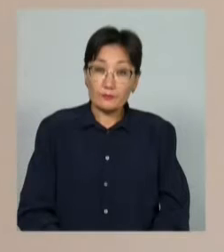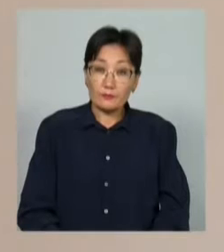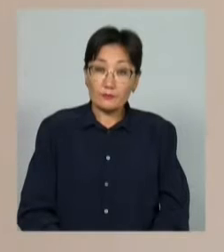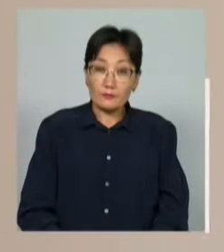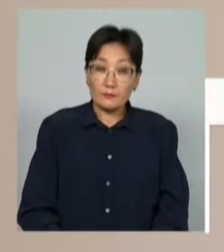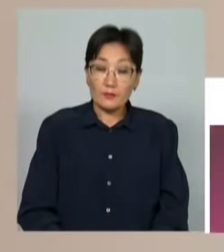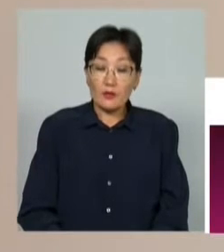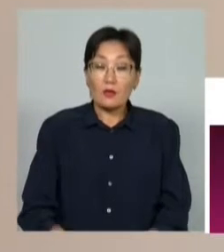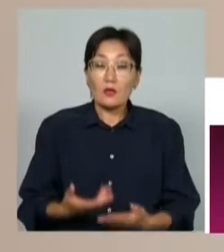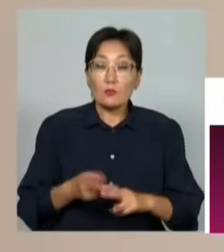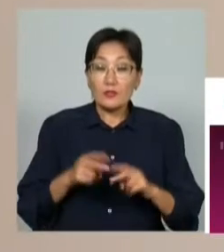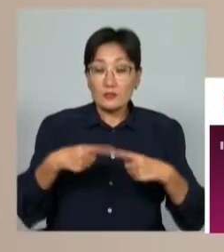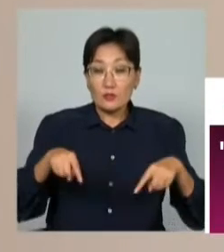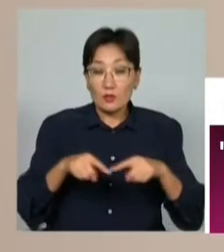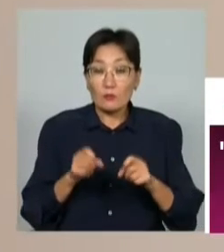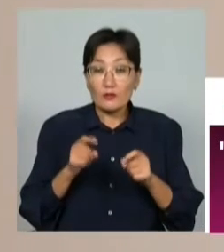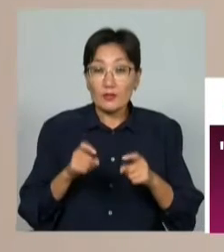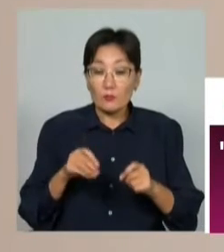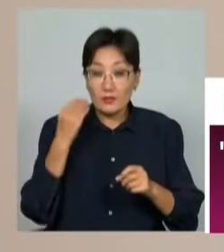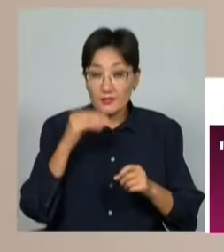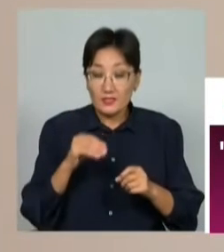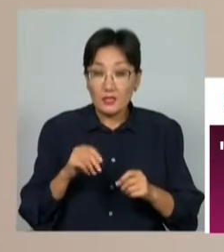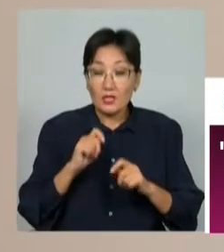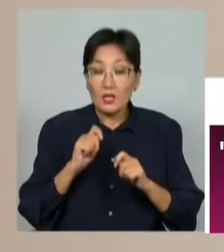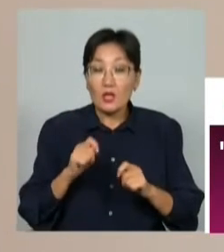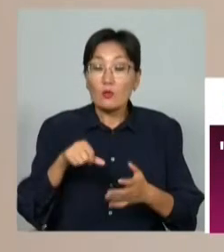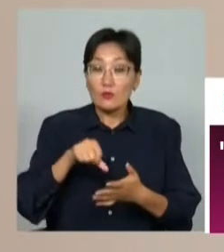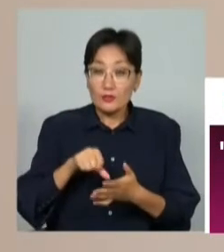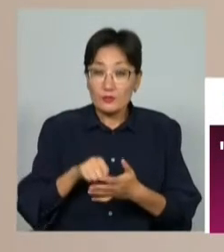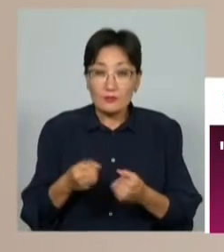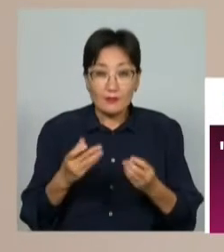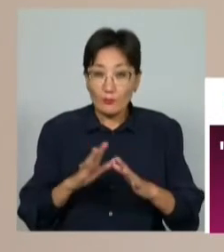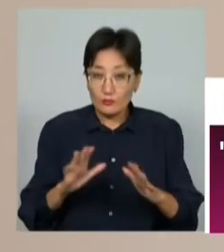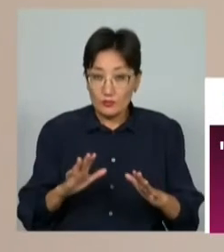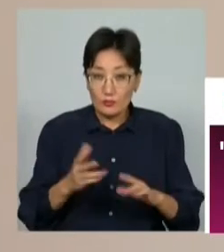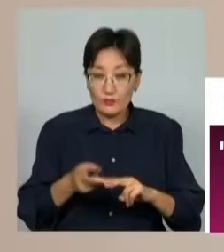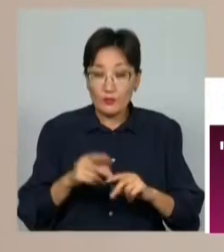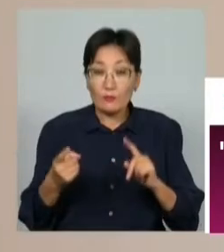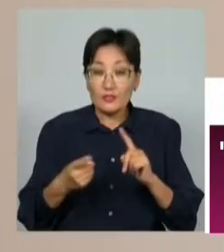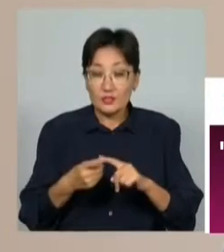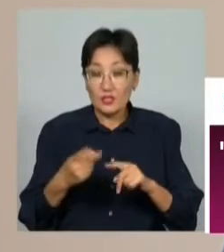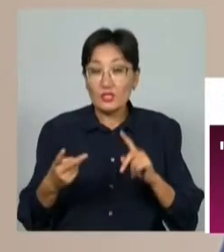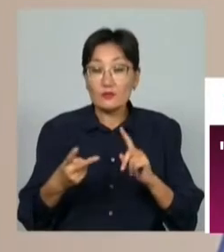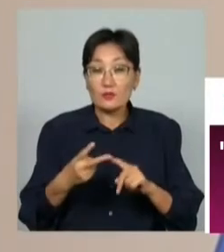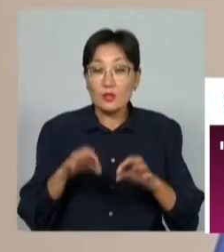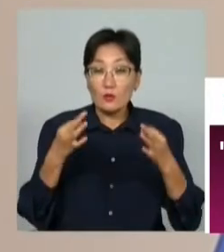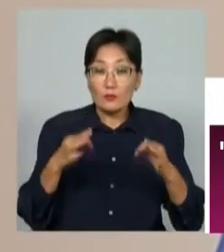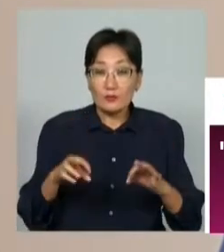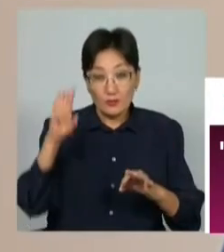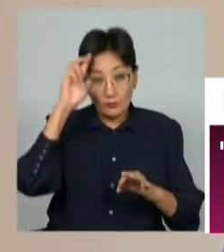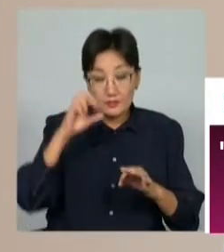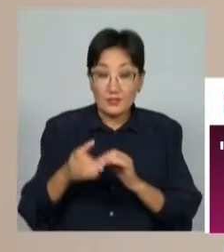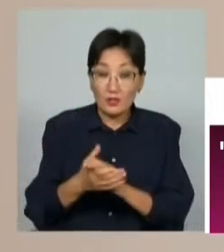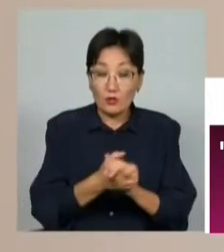зря стала. Мен бұл ұйым алтын сапа сыйлығының лауреаты болғанын бекер емес деп айтқым келеді. Бұл біріншіден, екіншіден тәуелсіз